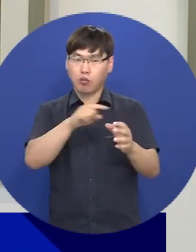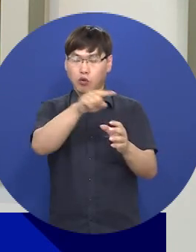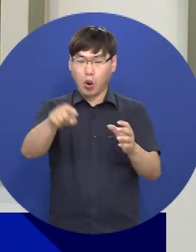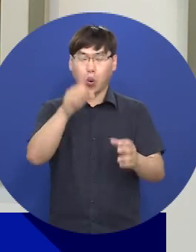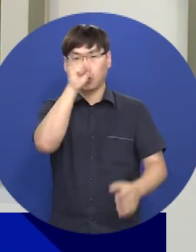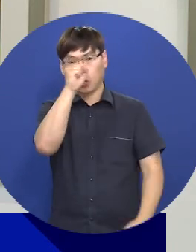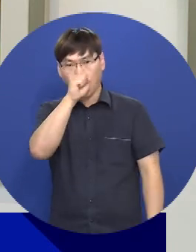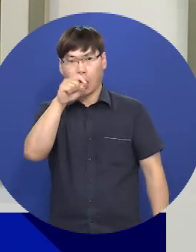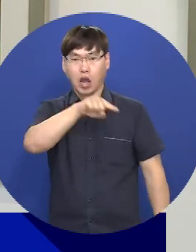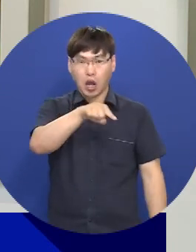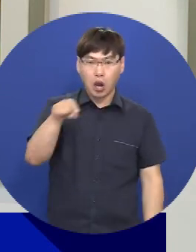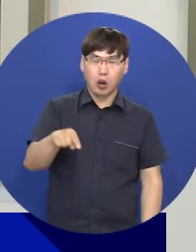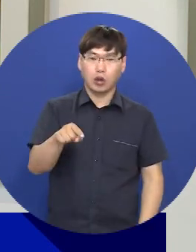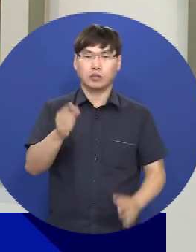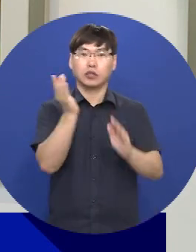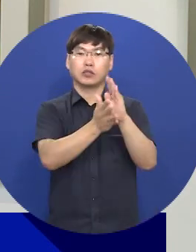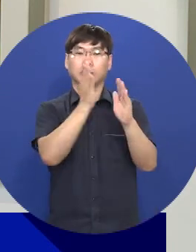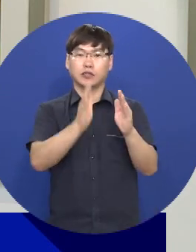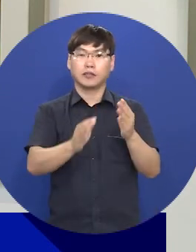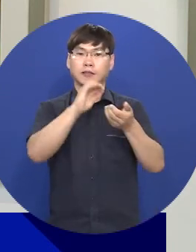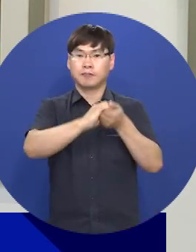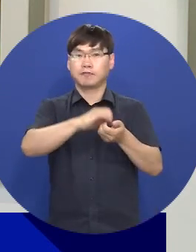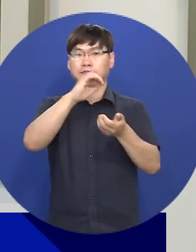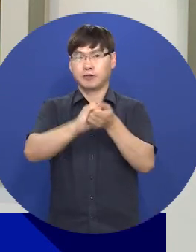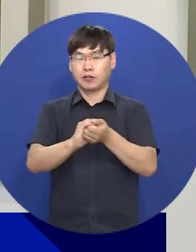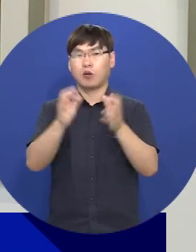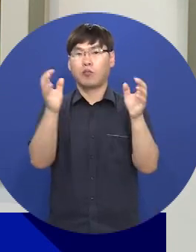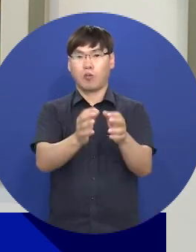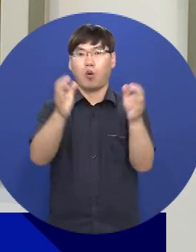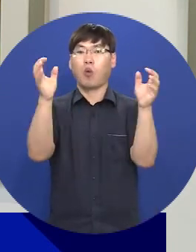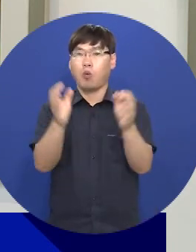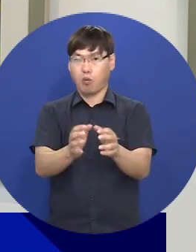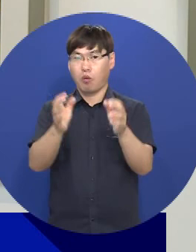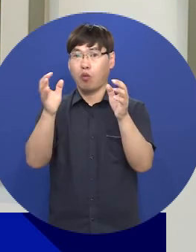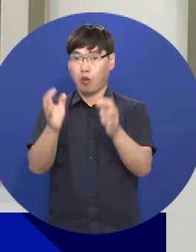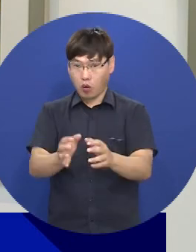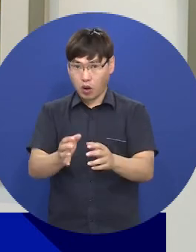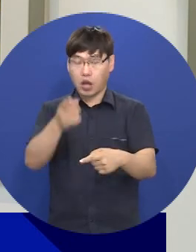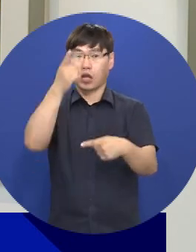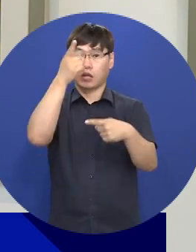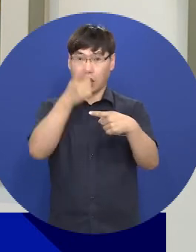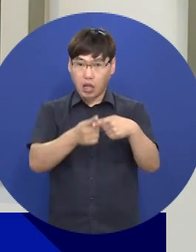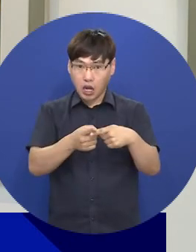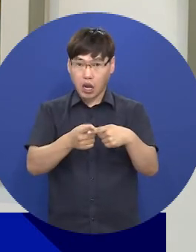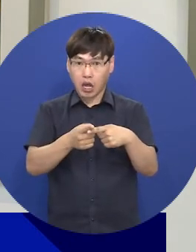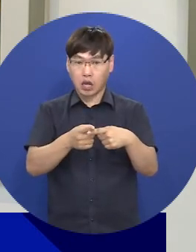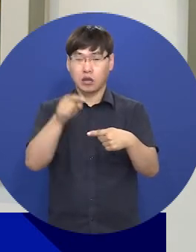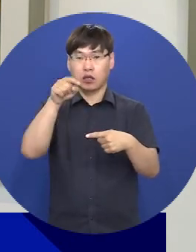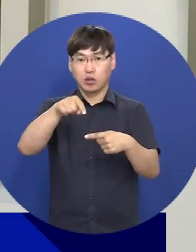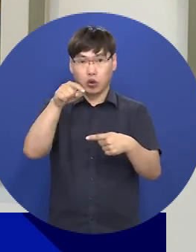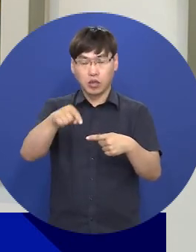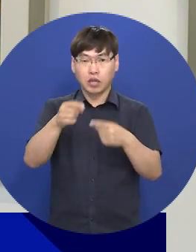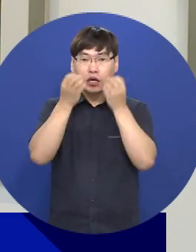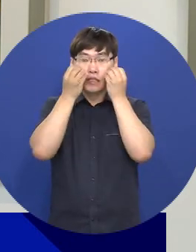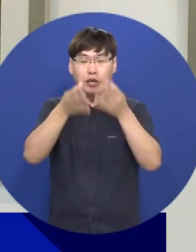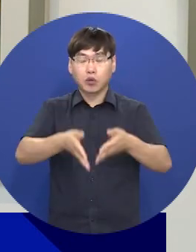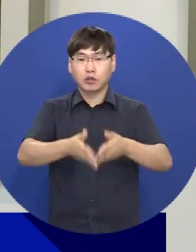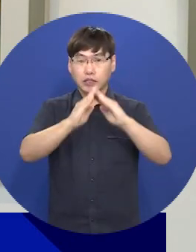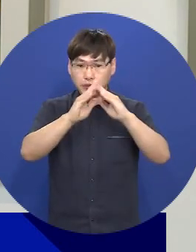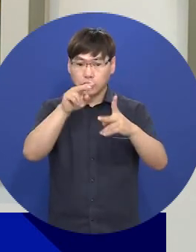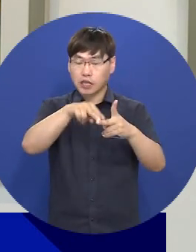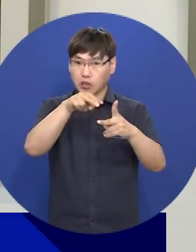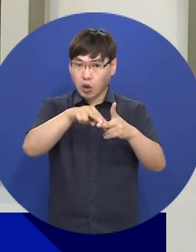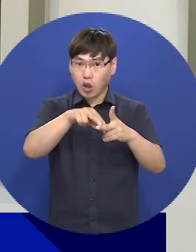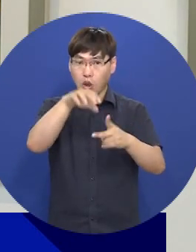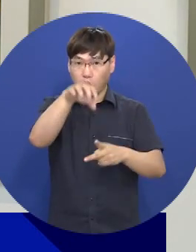해가지고 정기적으로 모여서 자기들끼리 자성을 쭉 하고다가 여기 스튜디오 저 개관하고부터